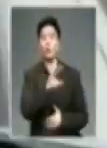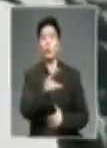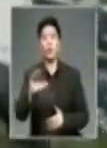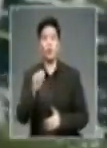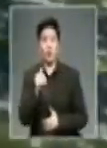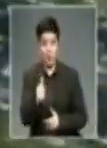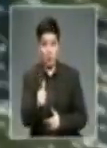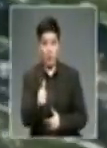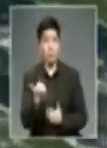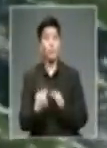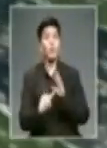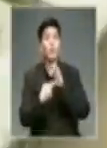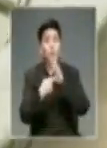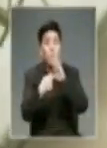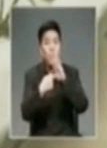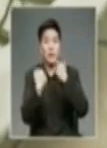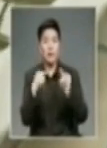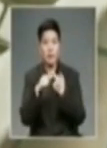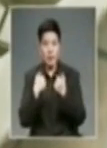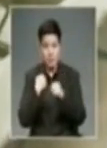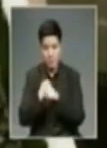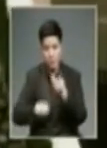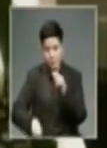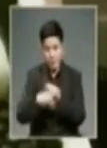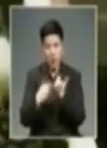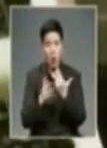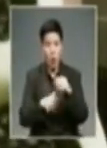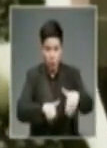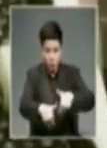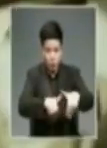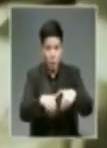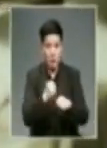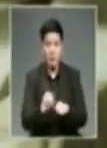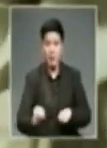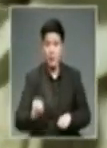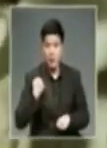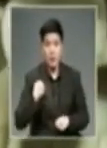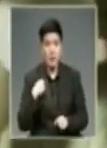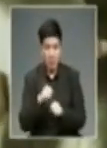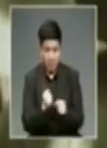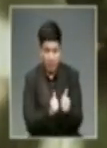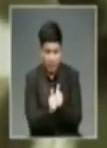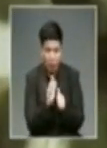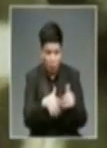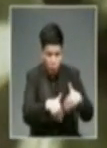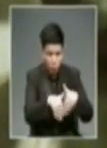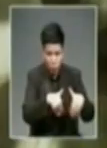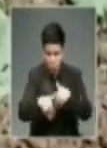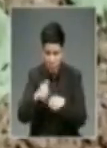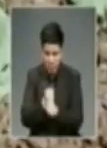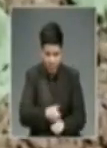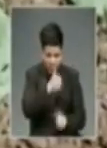ครับยกตัวอย่างเช่นการเสริมสร้างฐานการผลิตของชุมชนให้เข้มแข็งและเพิ่มขีดความสามารถในการแข่งขันของชุมชนท้องถิ่นอย่างยั่